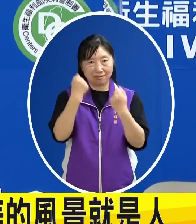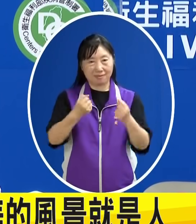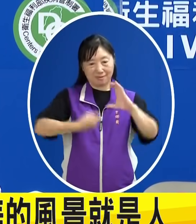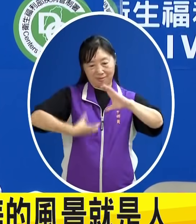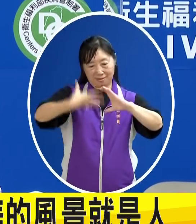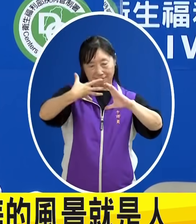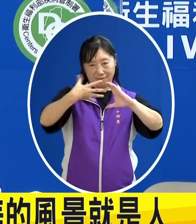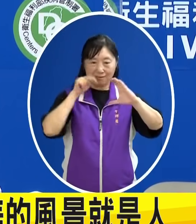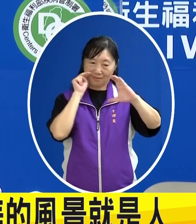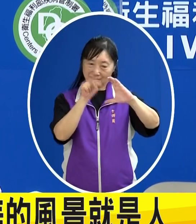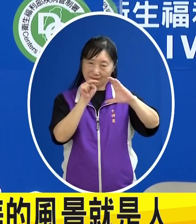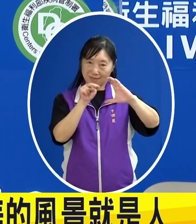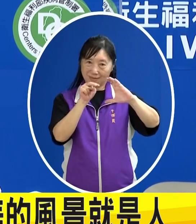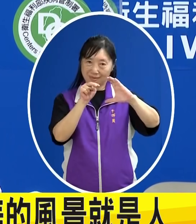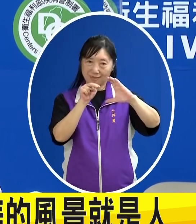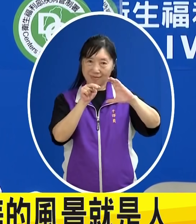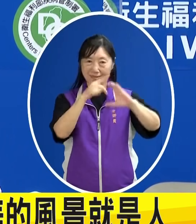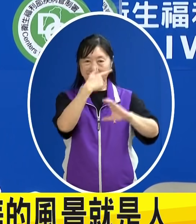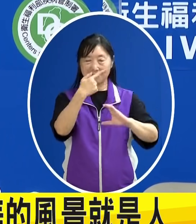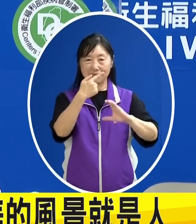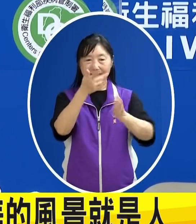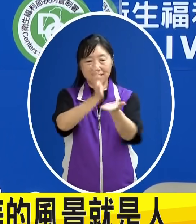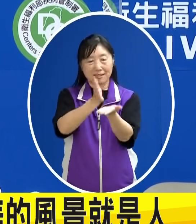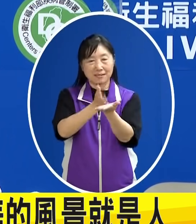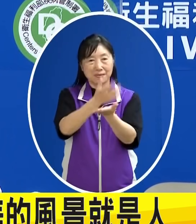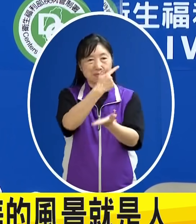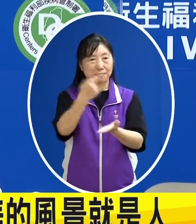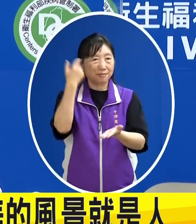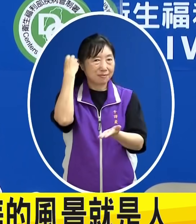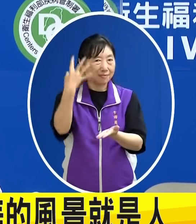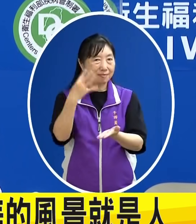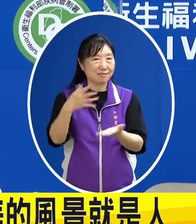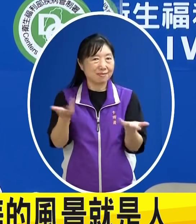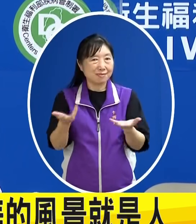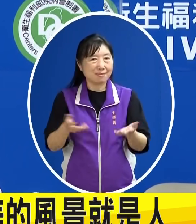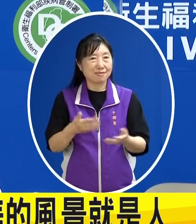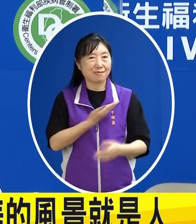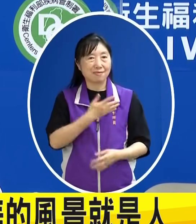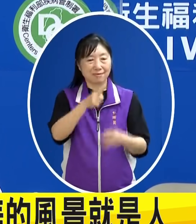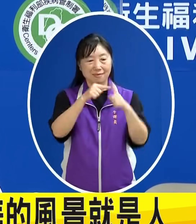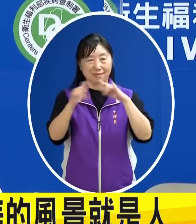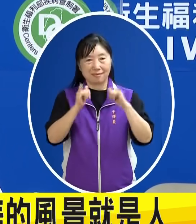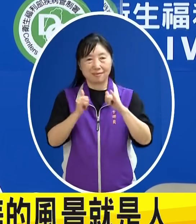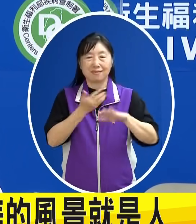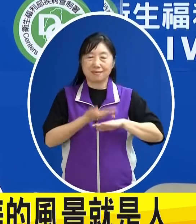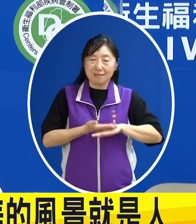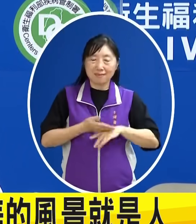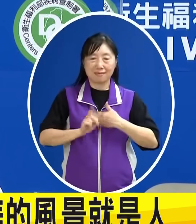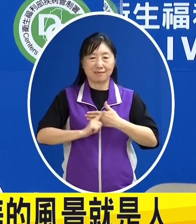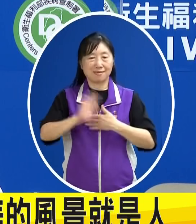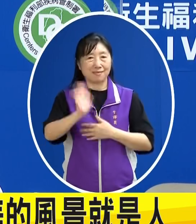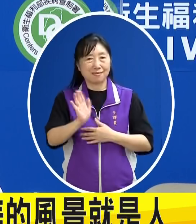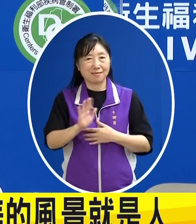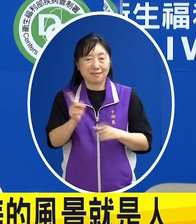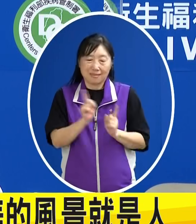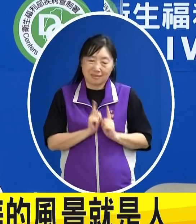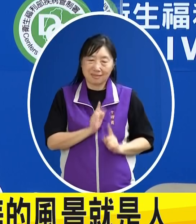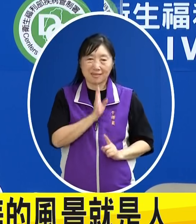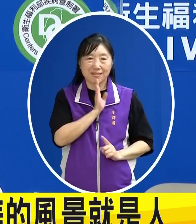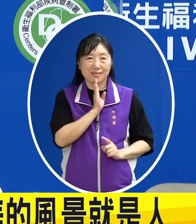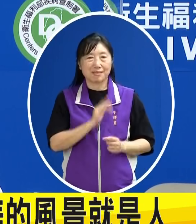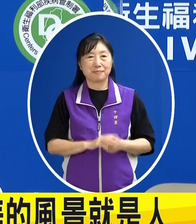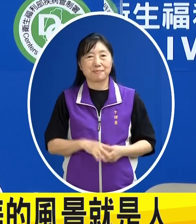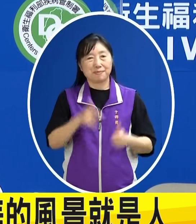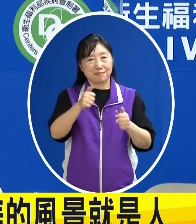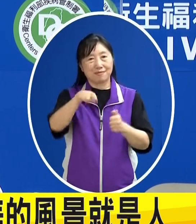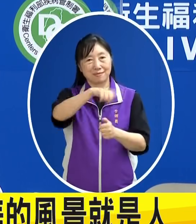上看到你们播出最新的疫情内容，让大家不要太紧张，觉得很感动。那谢谢您一直为了我